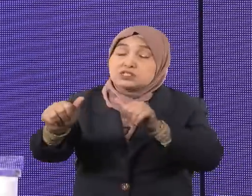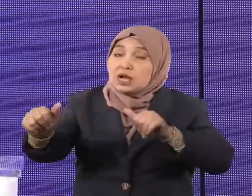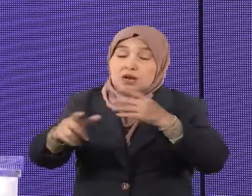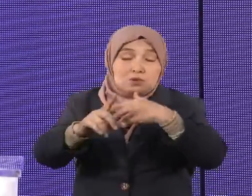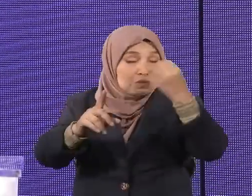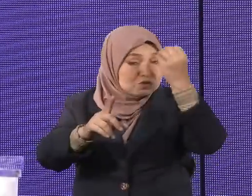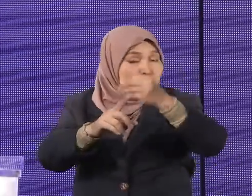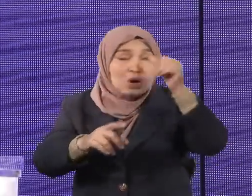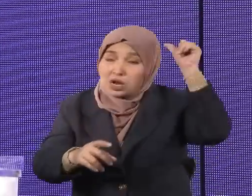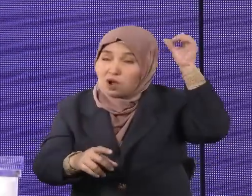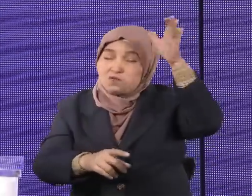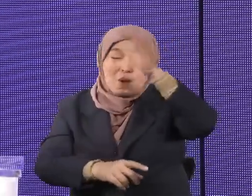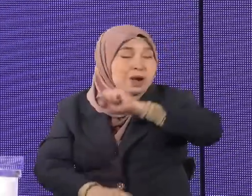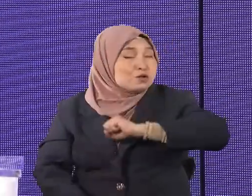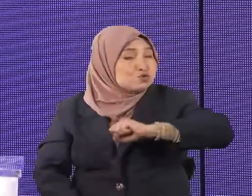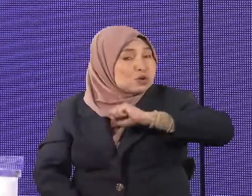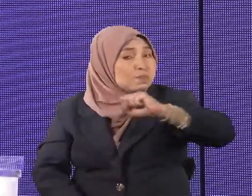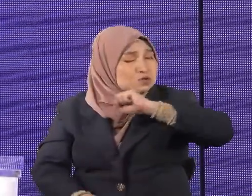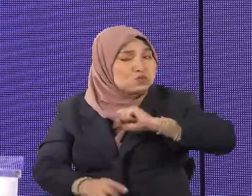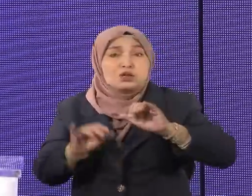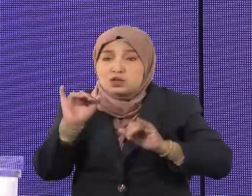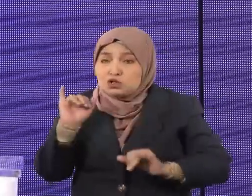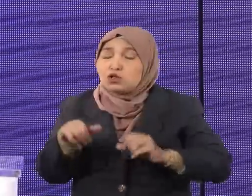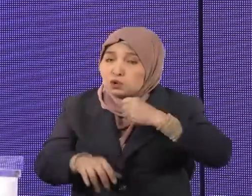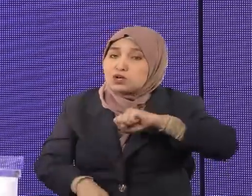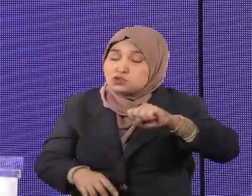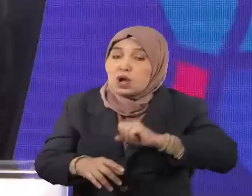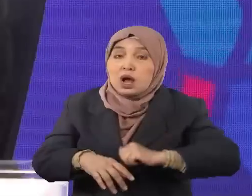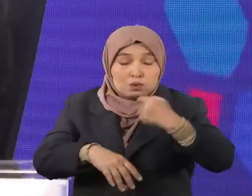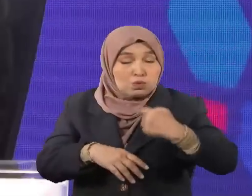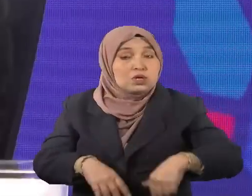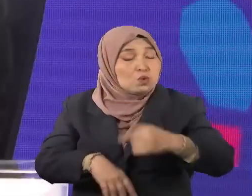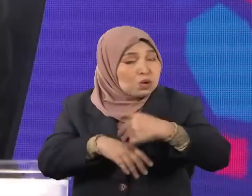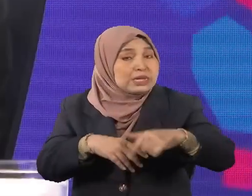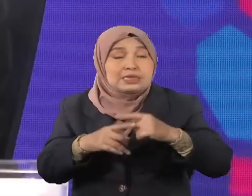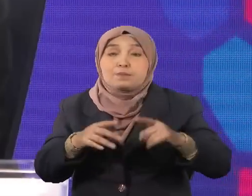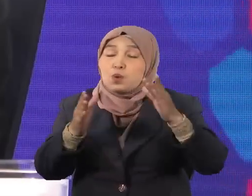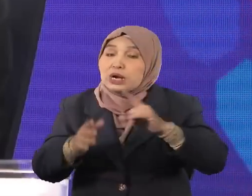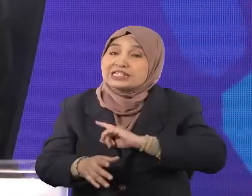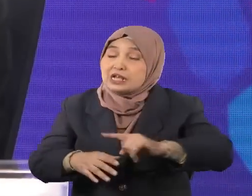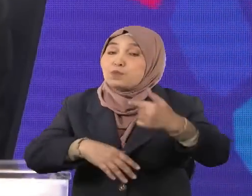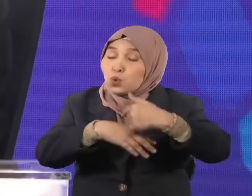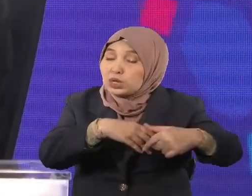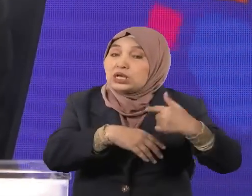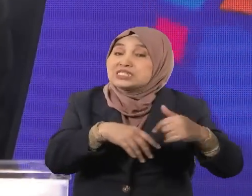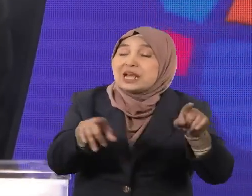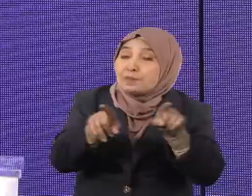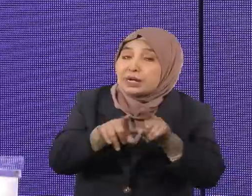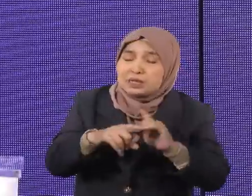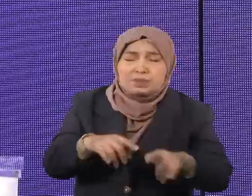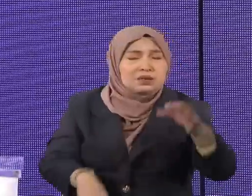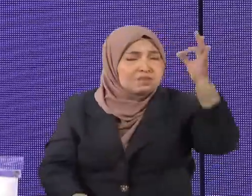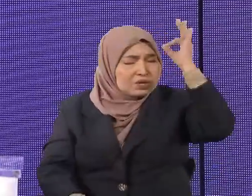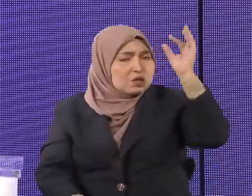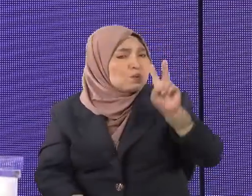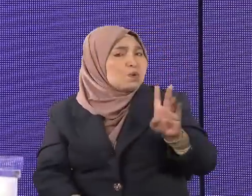tujuan. Orang kafir berjuang, dia berjuang juga Ustaz. Kalau luka-luka juga. Orang Islam kalau berperang luka juga. Kalau dia fikir